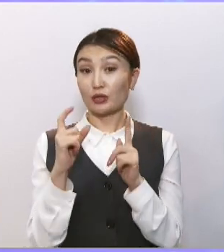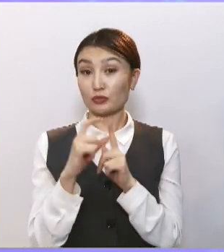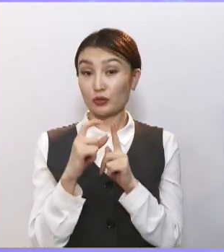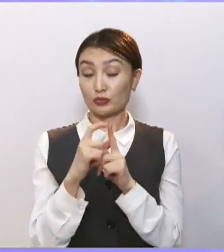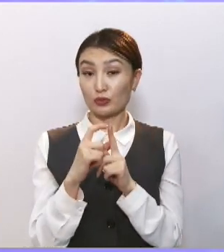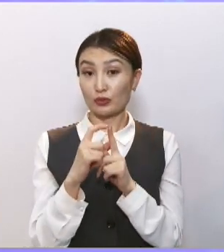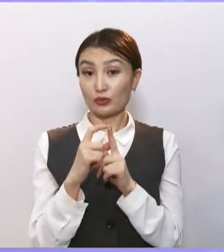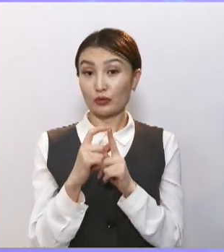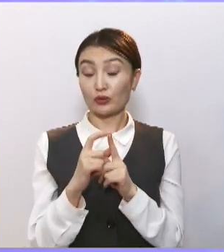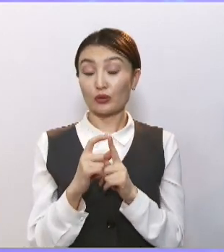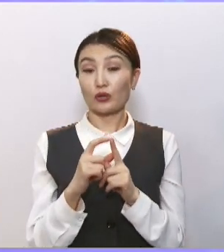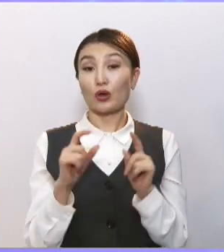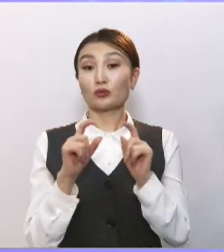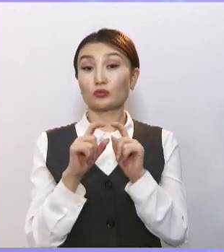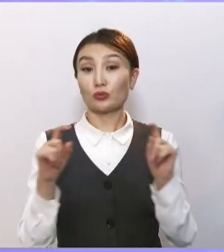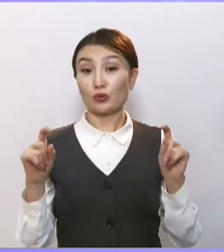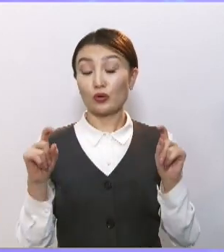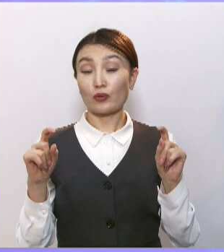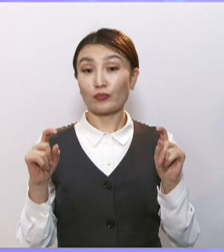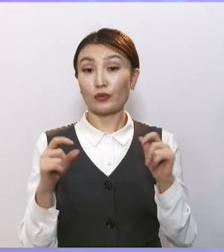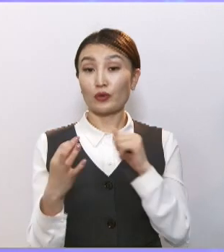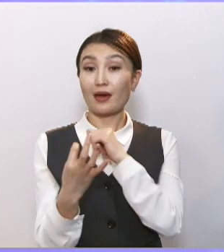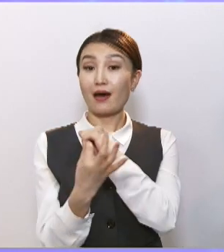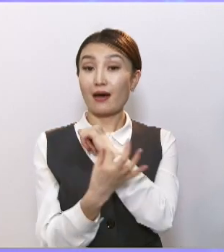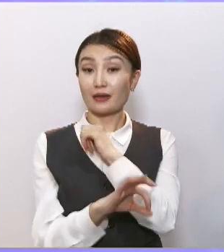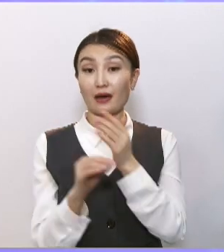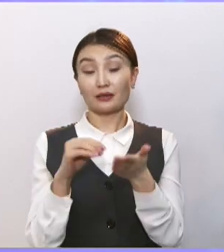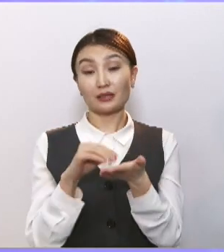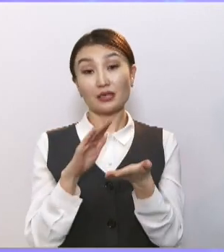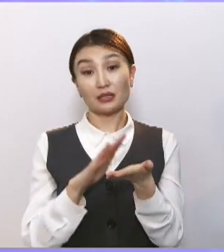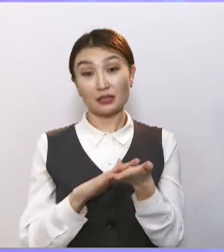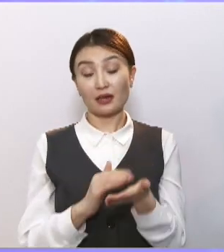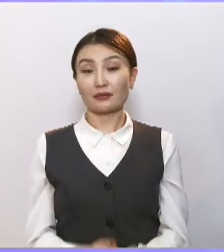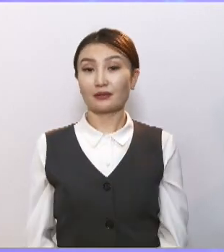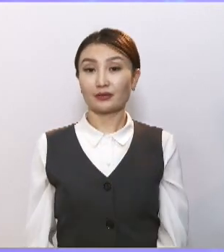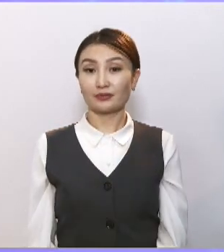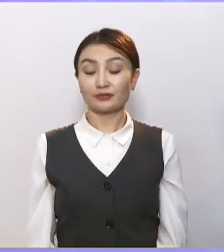сөздөр сүйлөмдүн аягында жазылат.